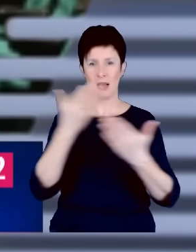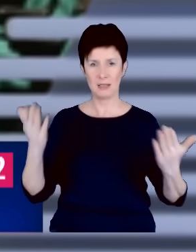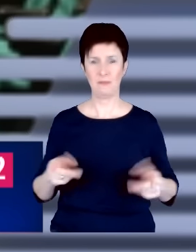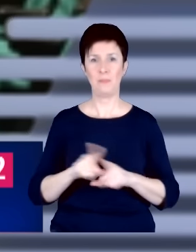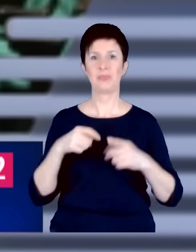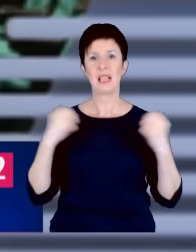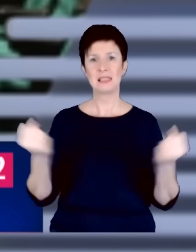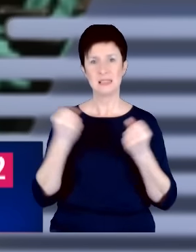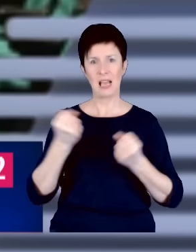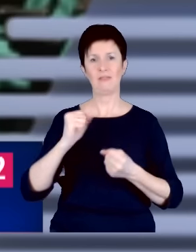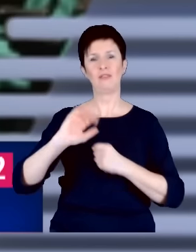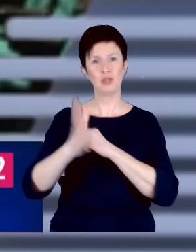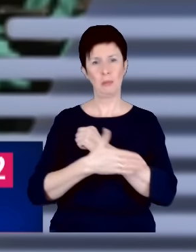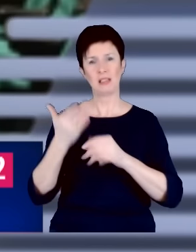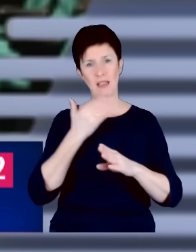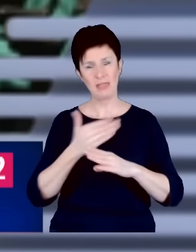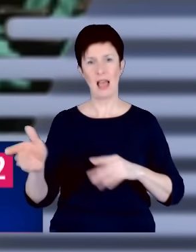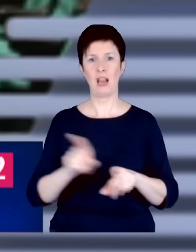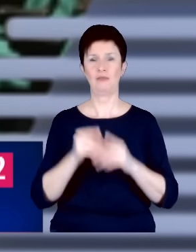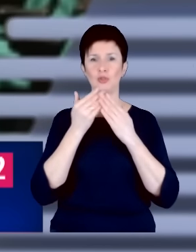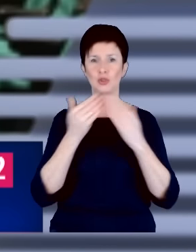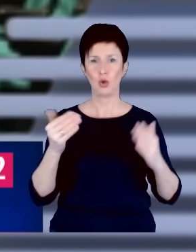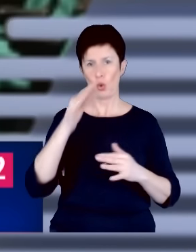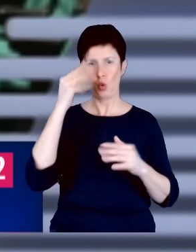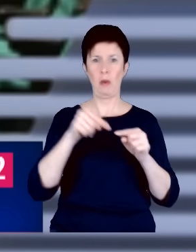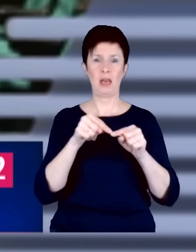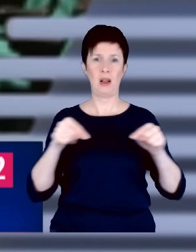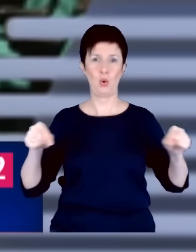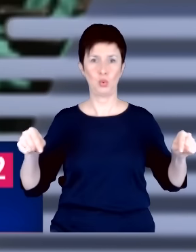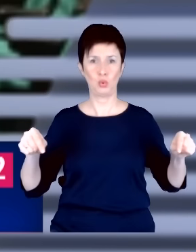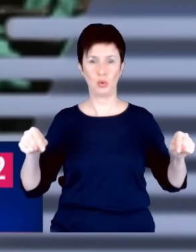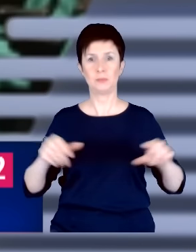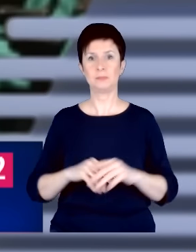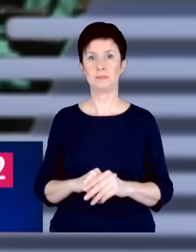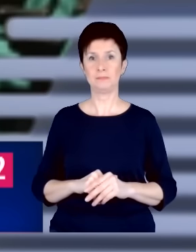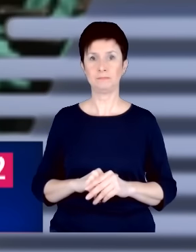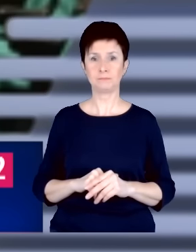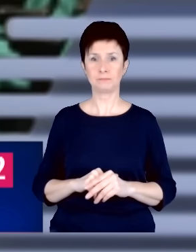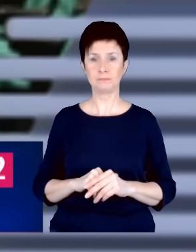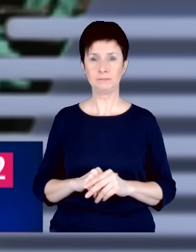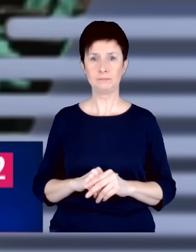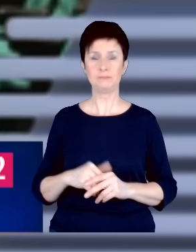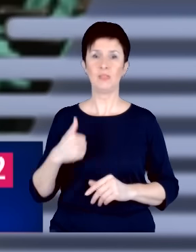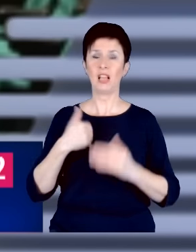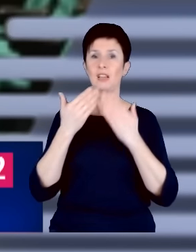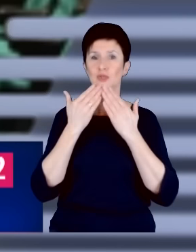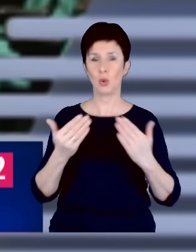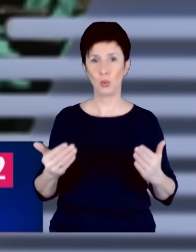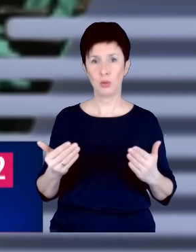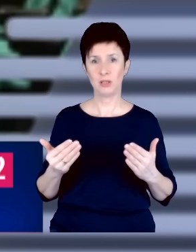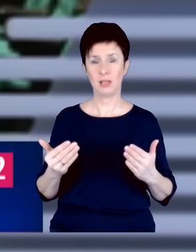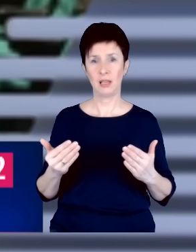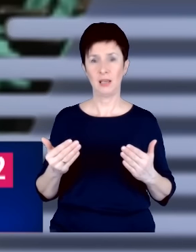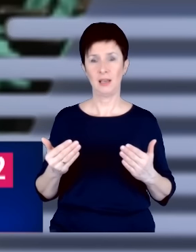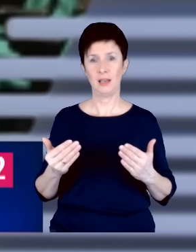wsparcia, dziękujemy za to wsparcie, numer rachunku widoczny na dolnej części ekranu. Ja Państwu dziękuję za udział w